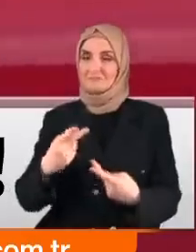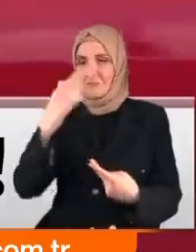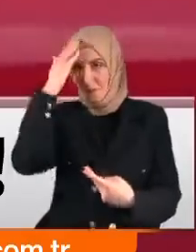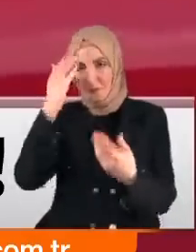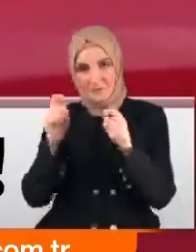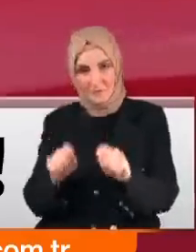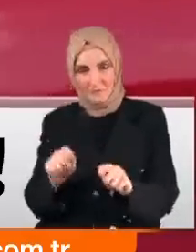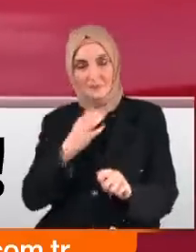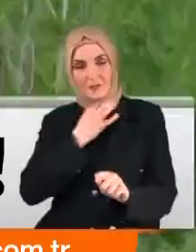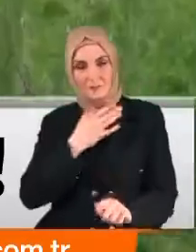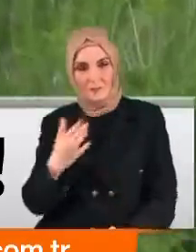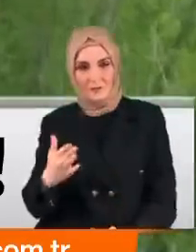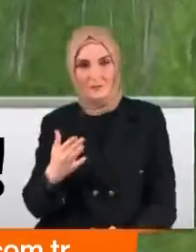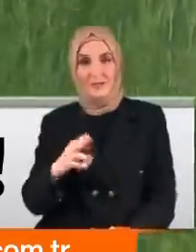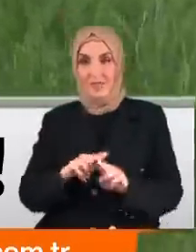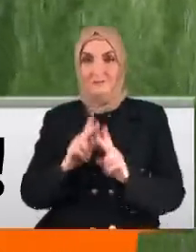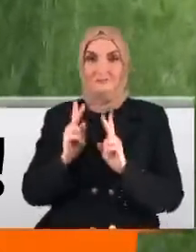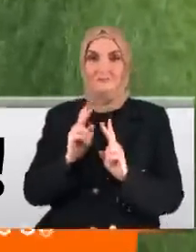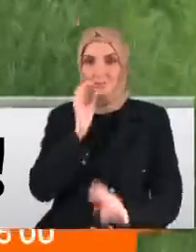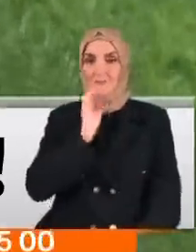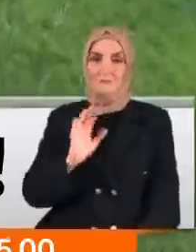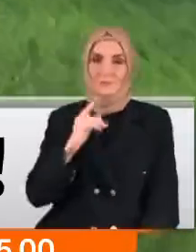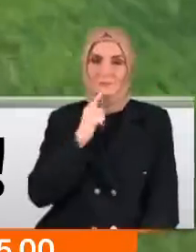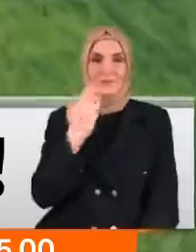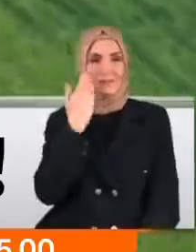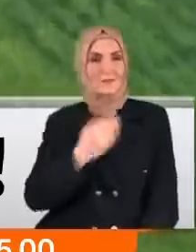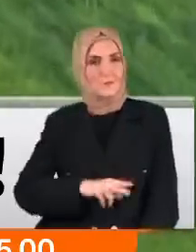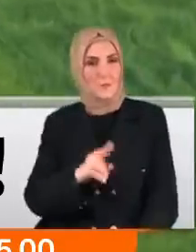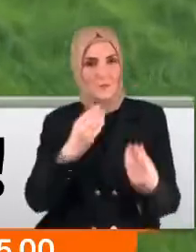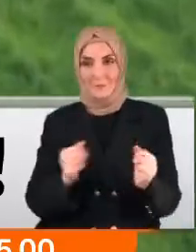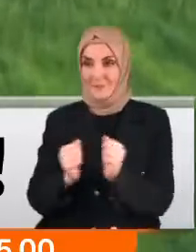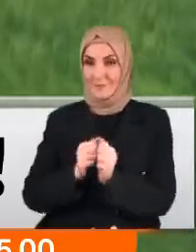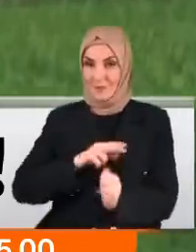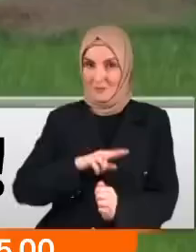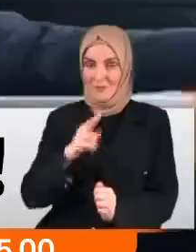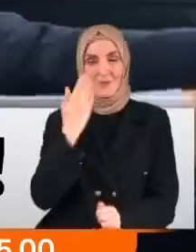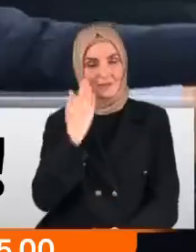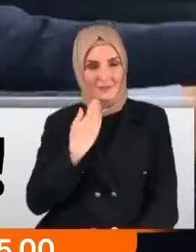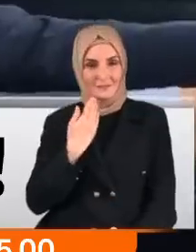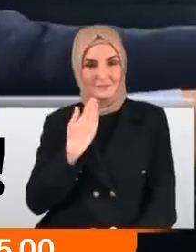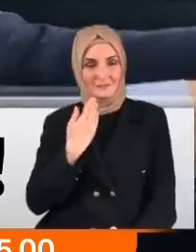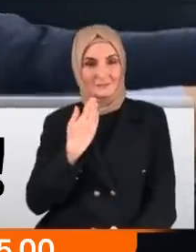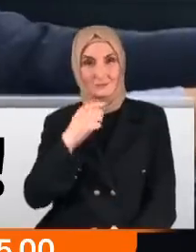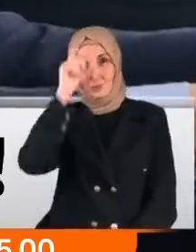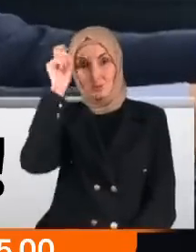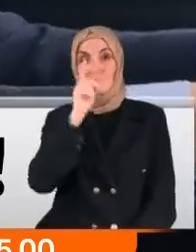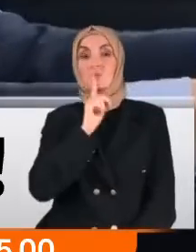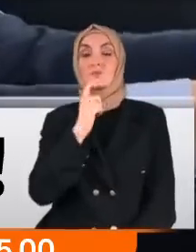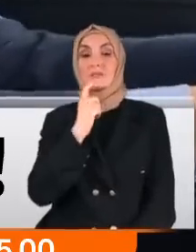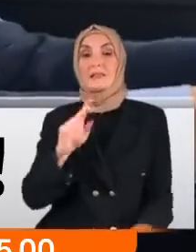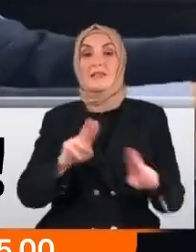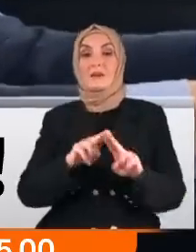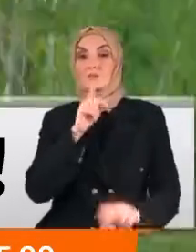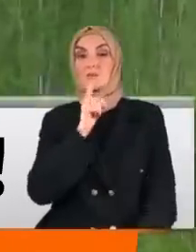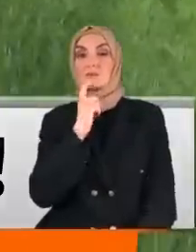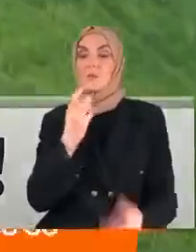paylaştınız. Enerjiniz çok iyi. Vallahi güzel, keyifli bir yolculuk oldu. Sizinle yolculuk yapmak keyifliydi. Türkiye yüzyılı, enerjinin de yüzyılı